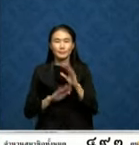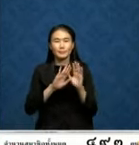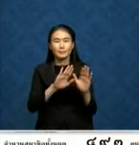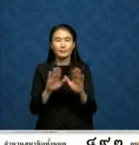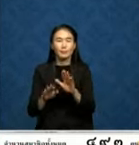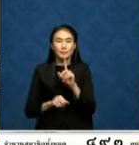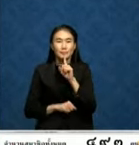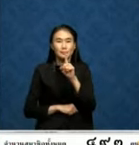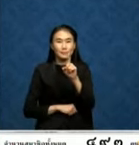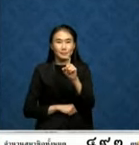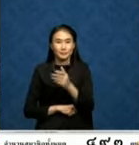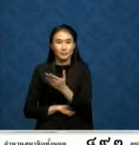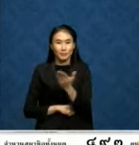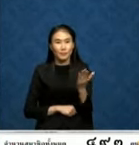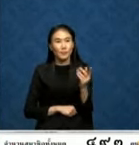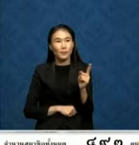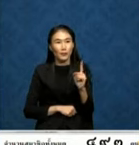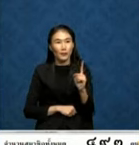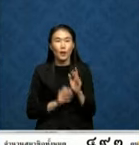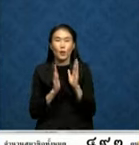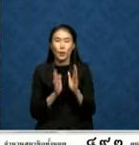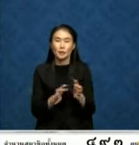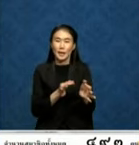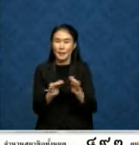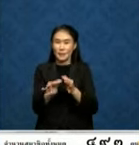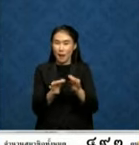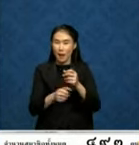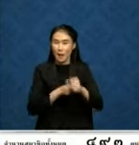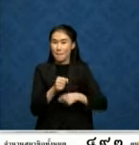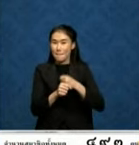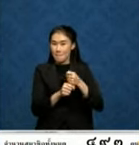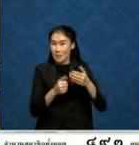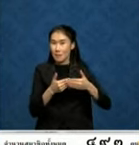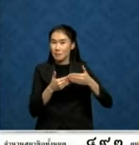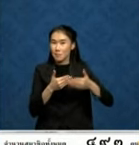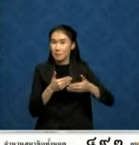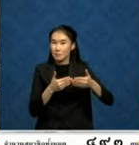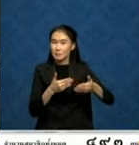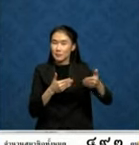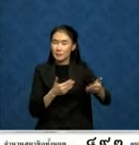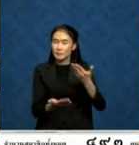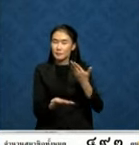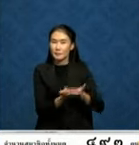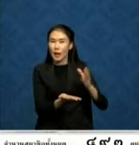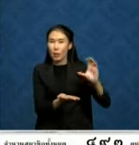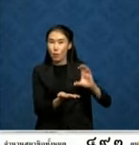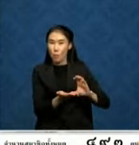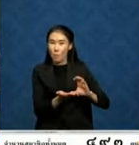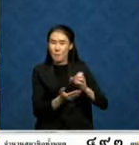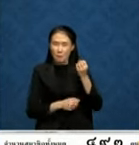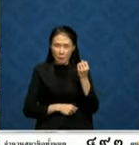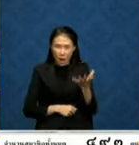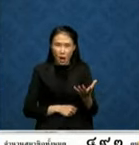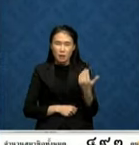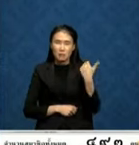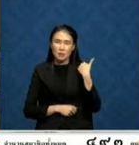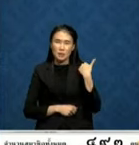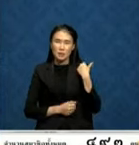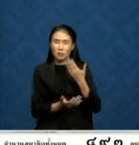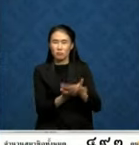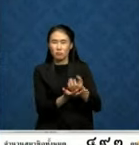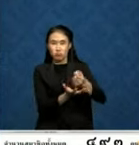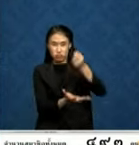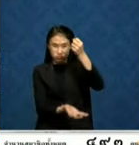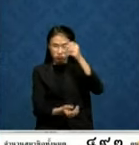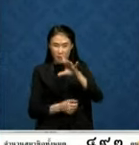ะครับทางท่านผู้ชี้แจงว่าในปีถัดไปนะครับเงินงบประมาณก็ไม่ใช่น้อยนะครับก็เยอะนะครับหลั